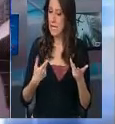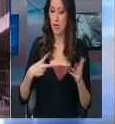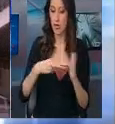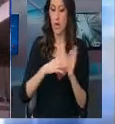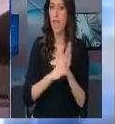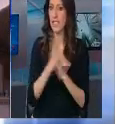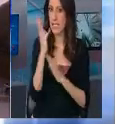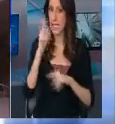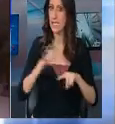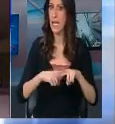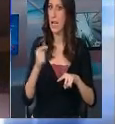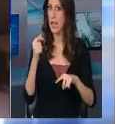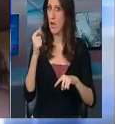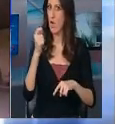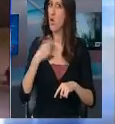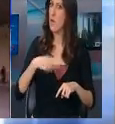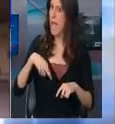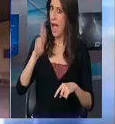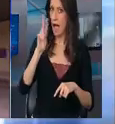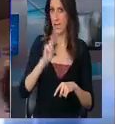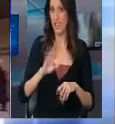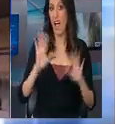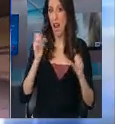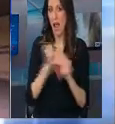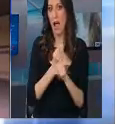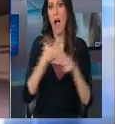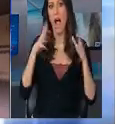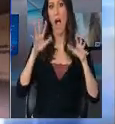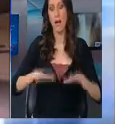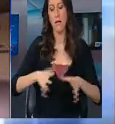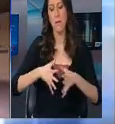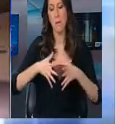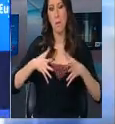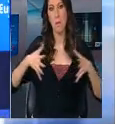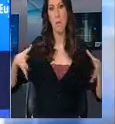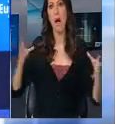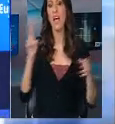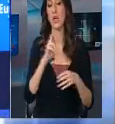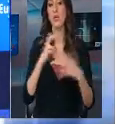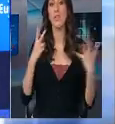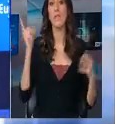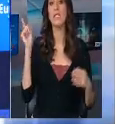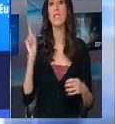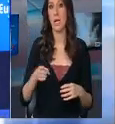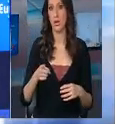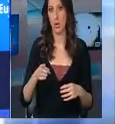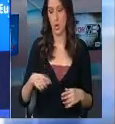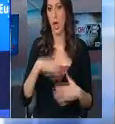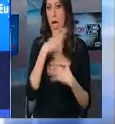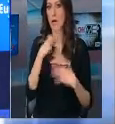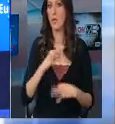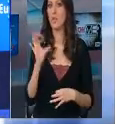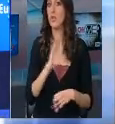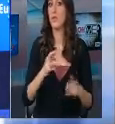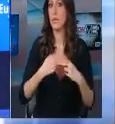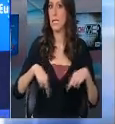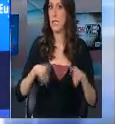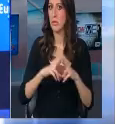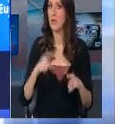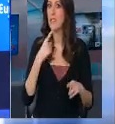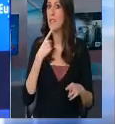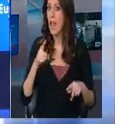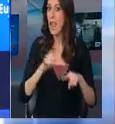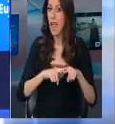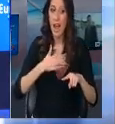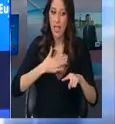της ανεργίας στο 27% προβλέπει η Κομισιόν. Σύμφωνα με τον Όλι Ρεν, το κλειδί για την έξοδο από την κρίση εξακολουθεί να το έχει η